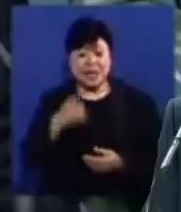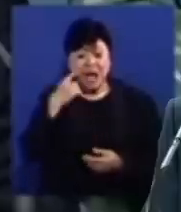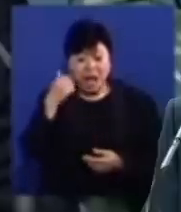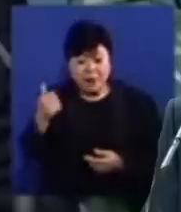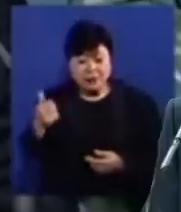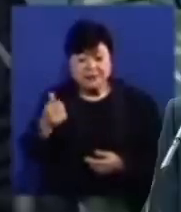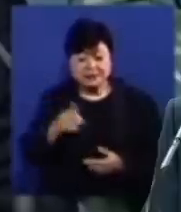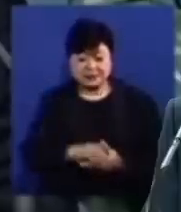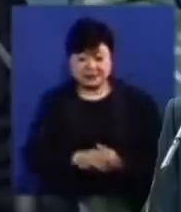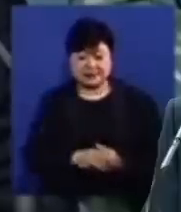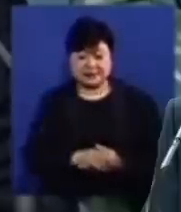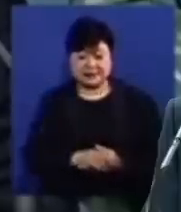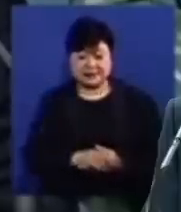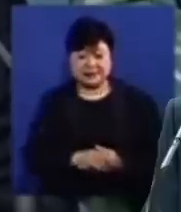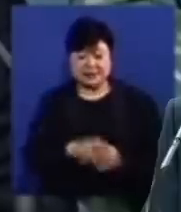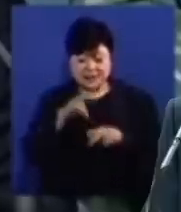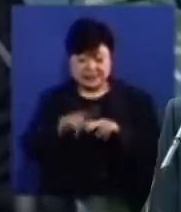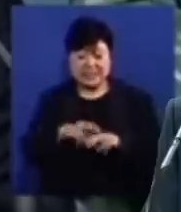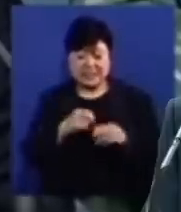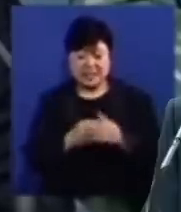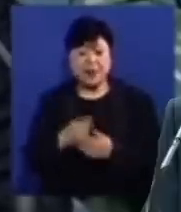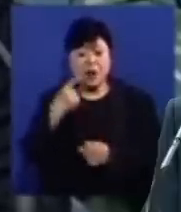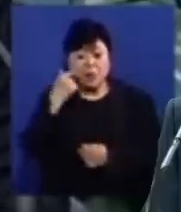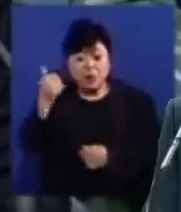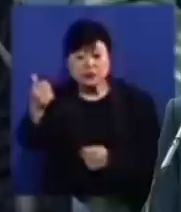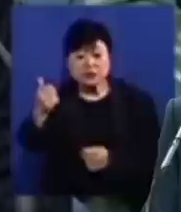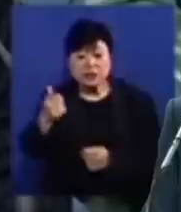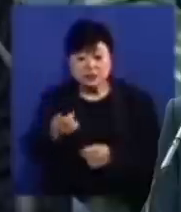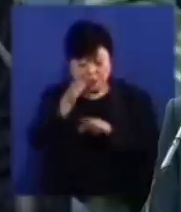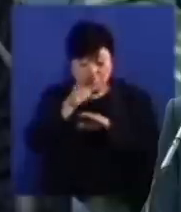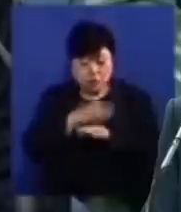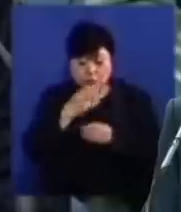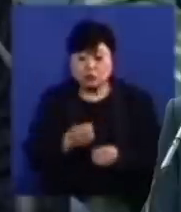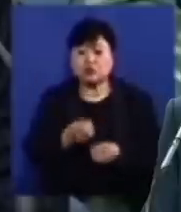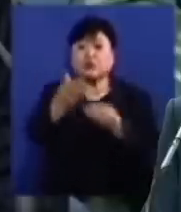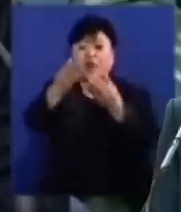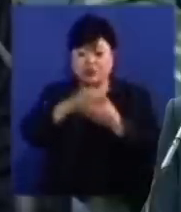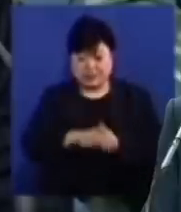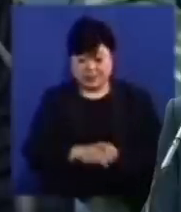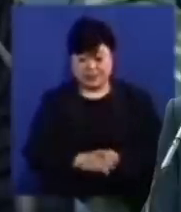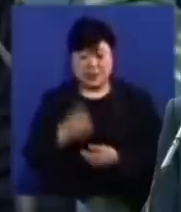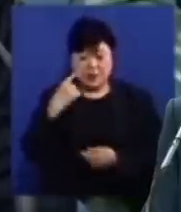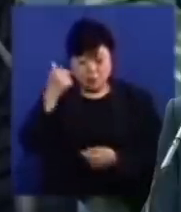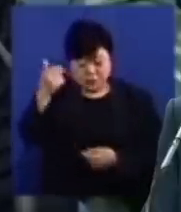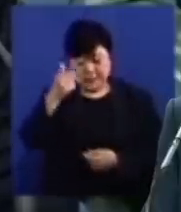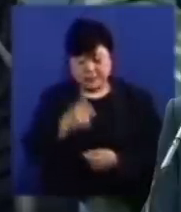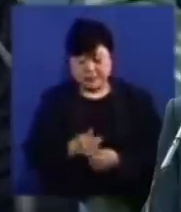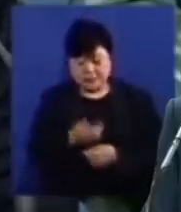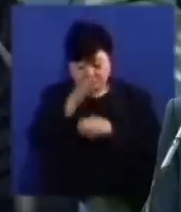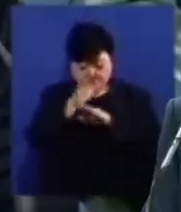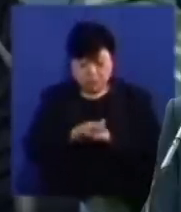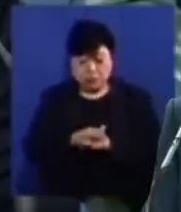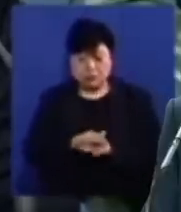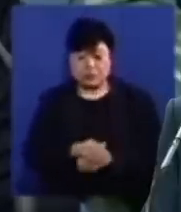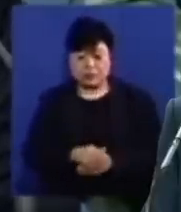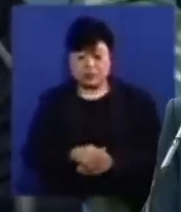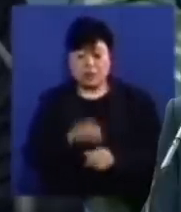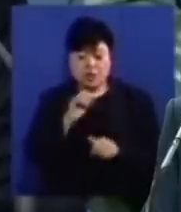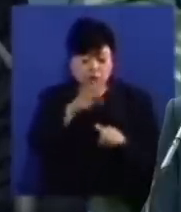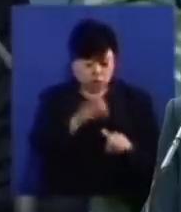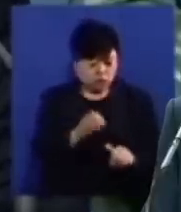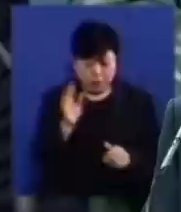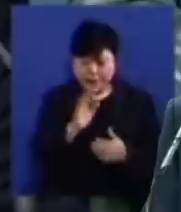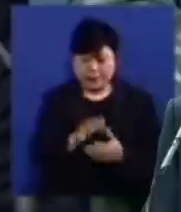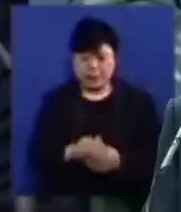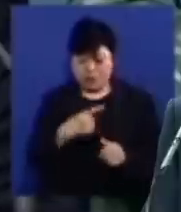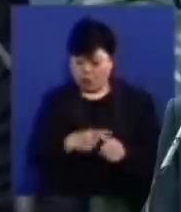아버지 자리에 있기 때문에 목사가 자꾸 성도를 축복해야 돼요. 목사가 성도를 저주하면 안